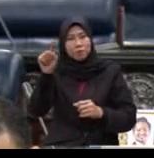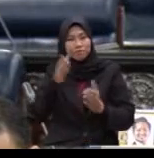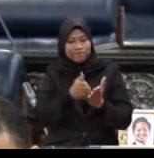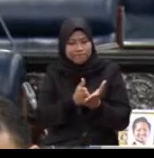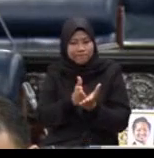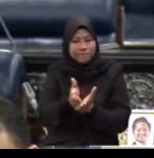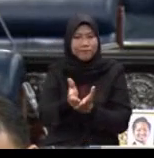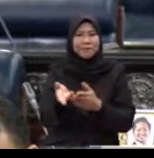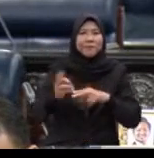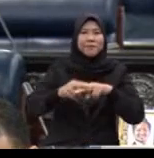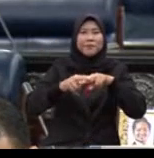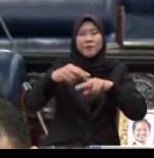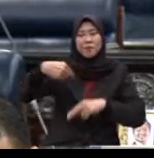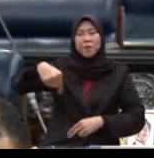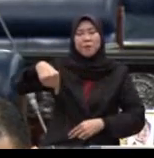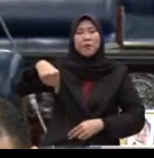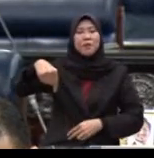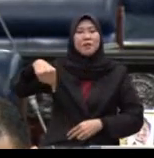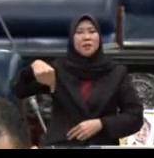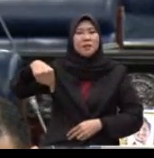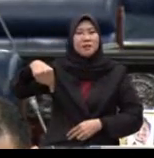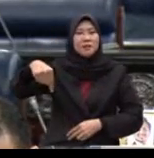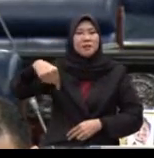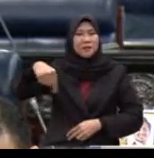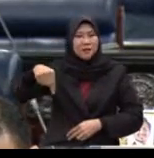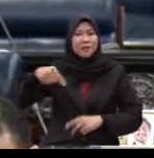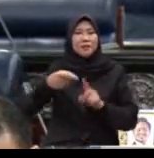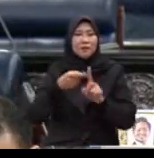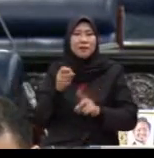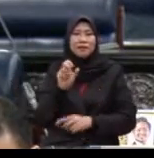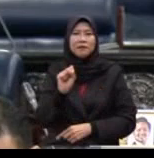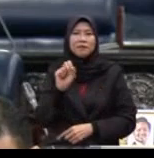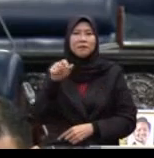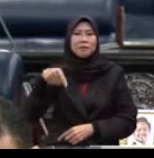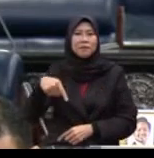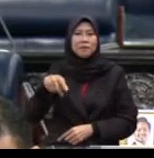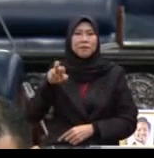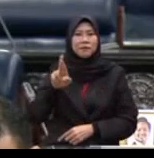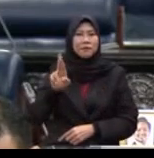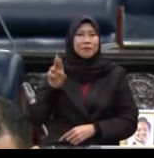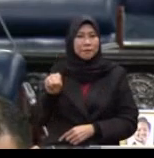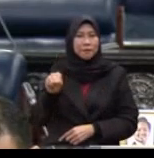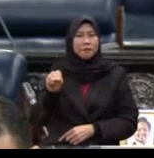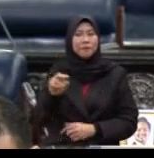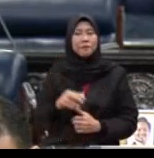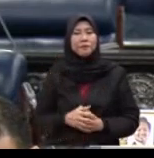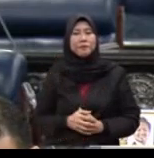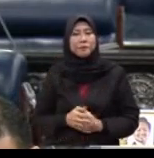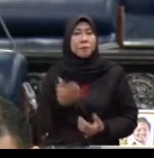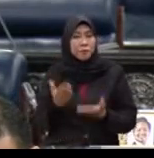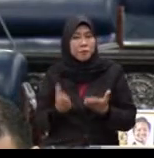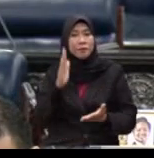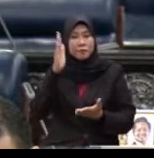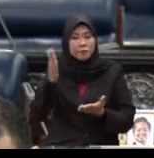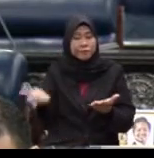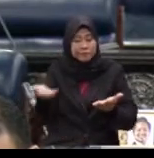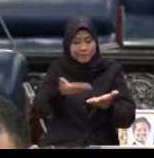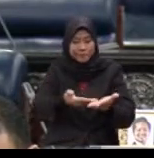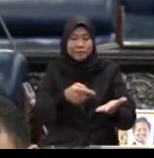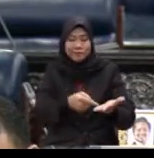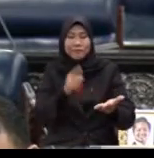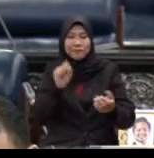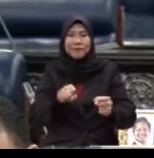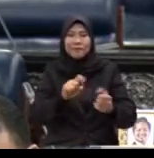ketelusan dan mutu daripada SPM dan sudah tentunya isu-isu ini akan diperhalusi dan